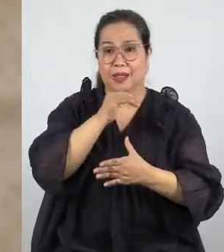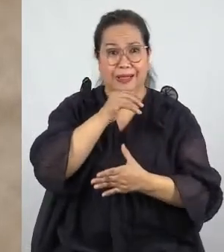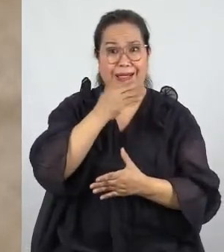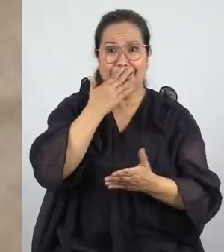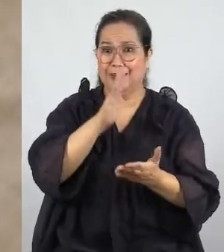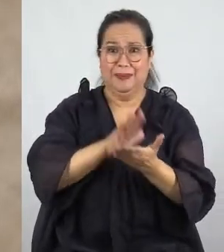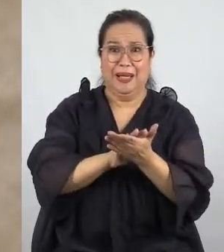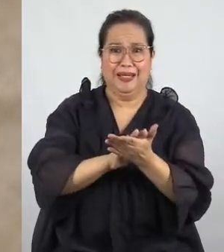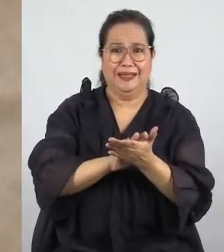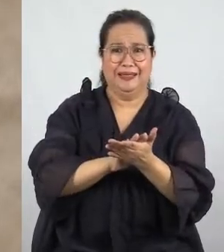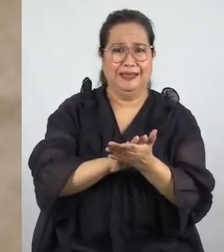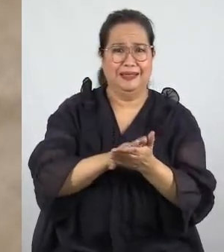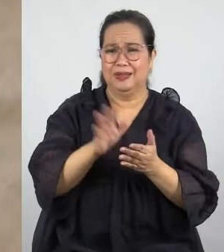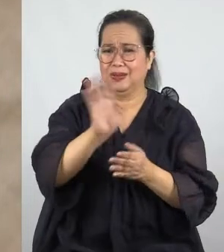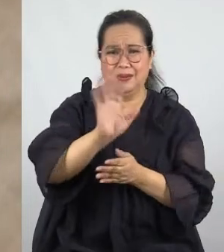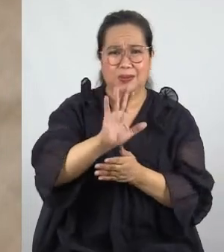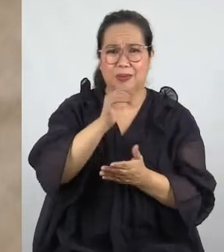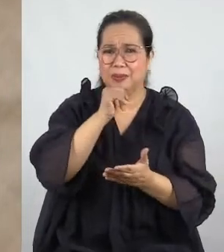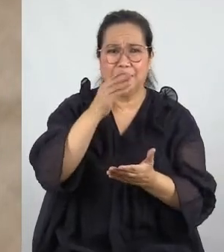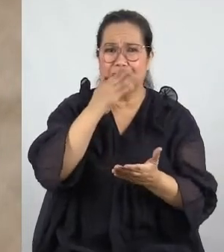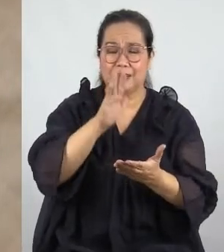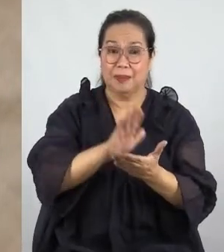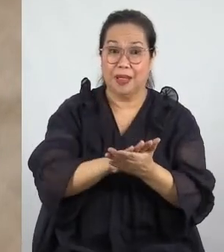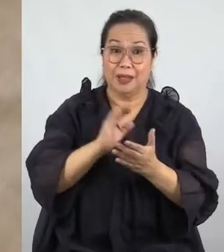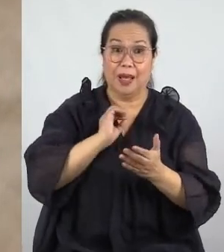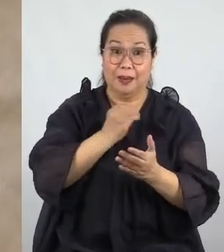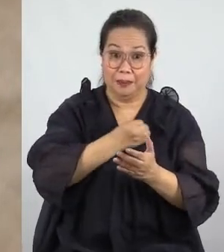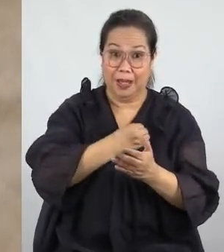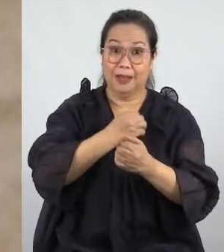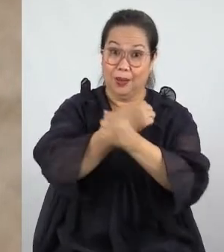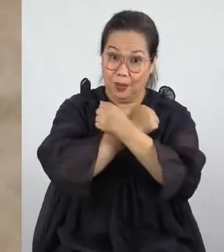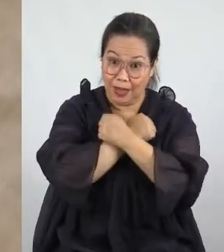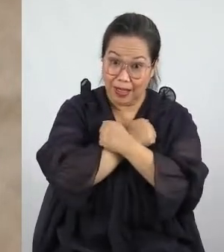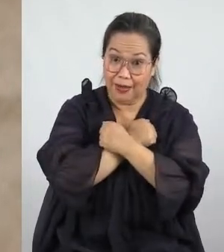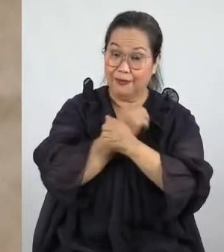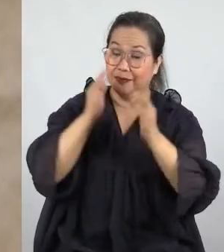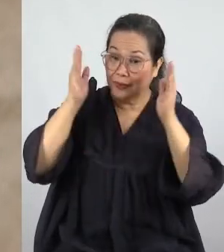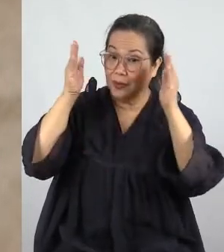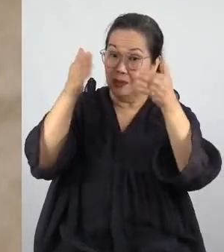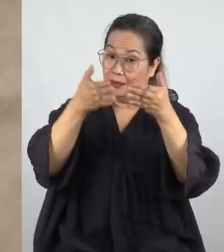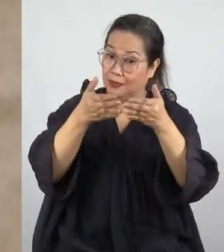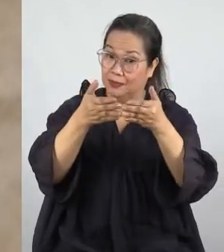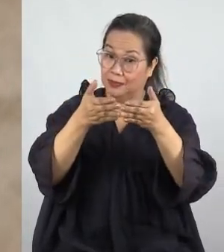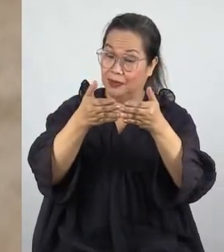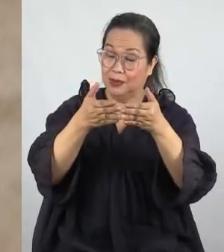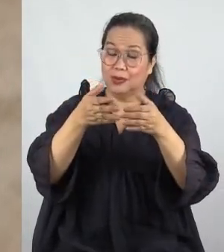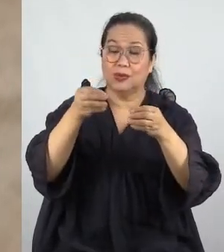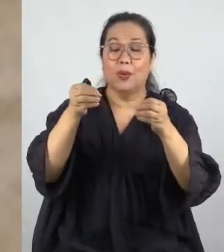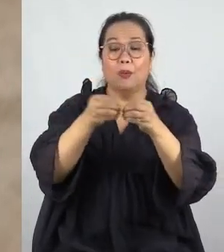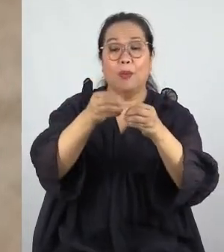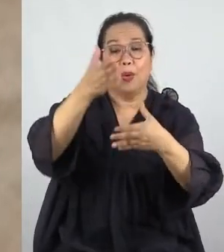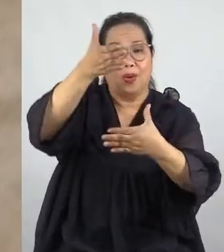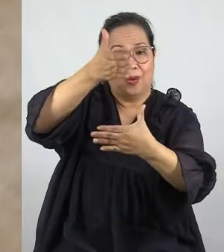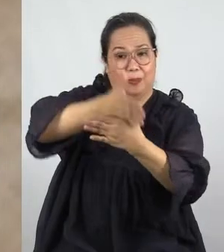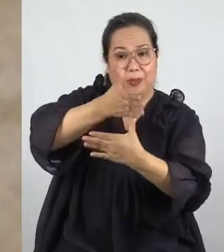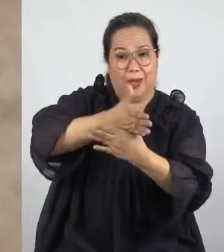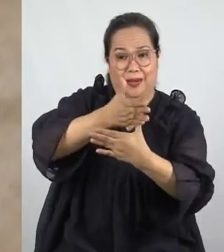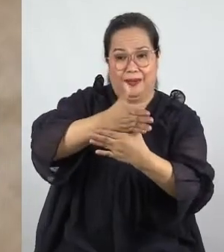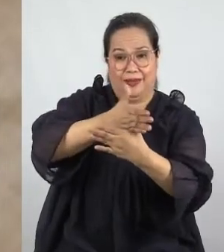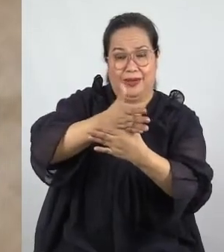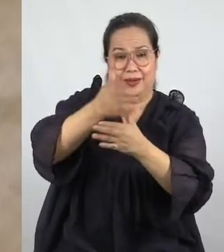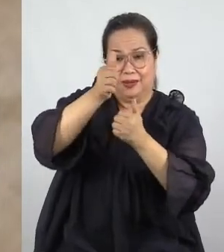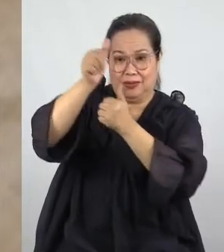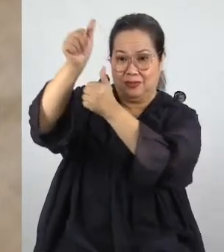masama, ngunit ang ating lubos na pagmamahalaga sa kanila ang nagiging balakid ng ating pagsunod